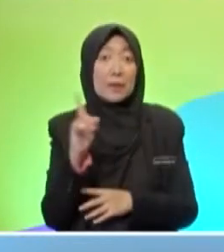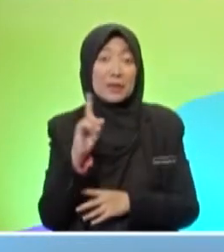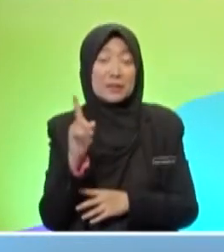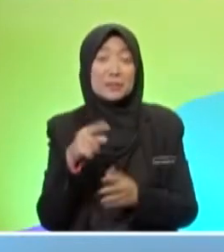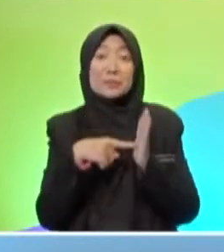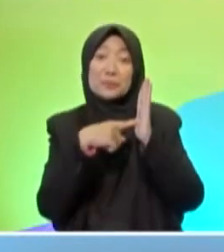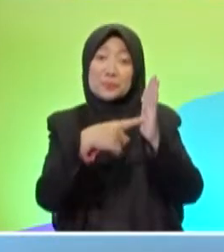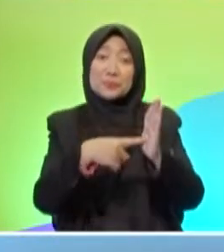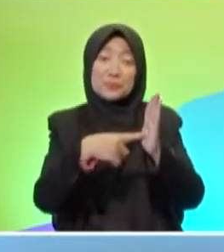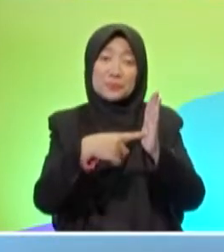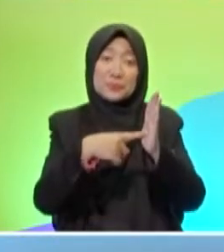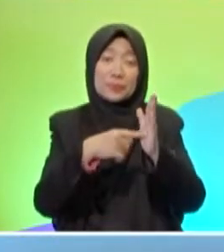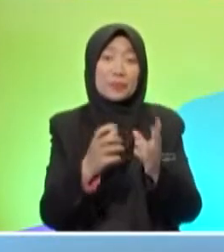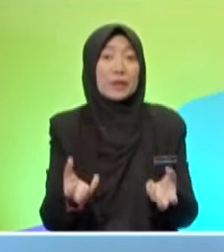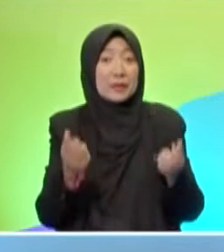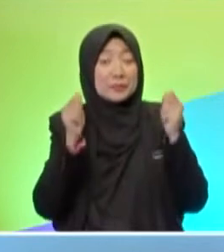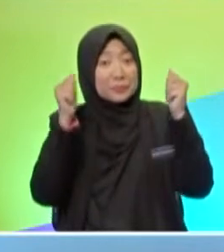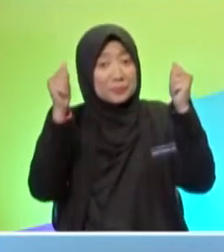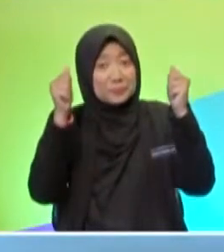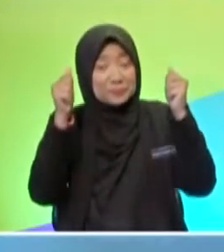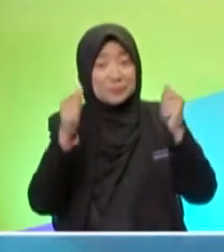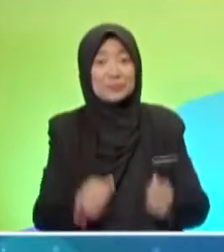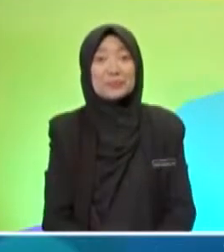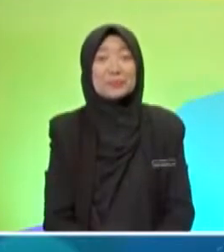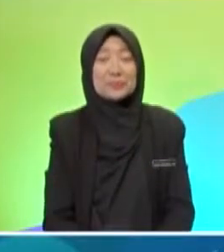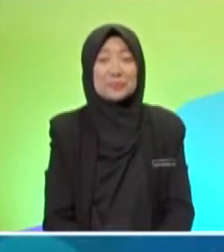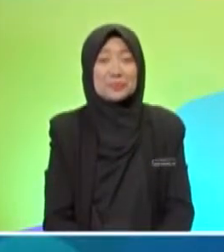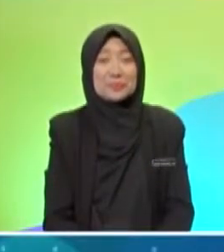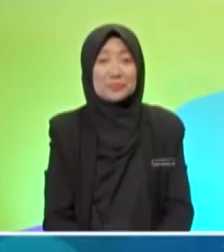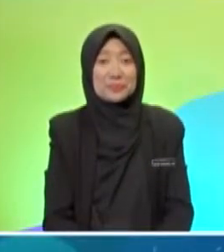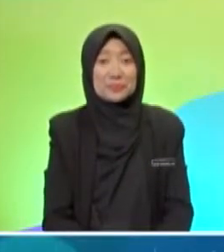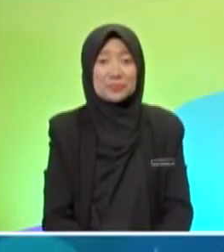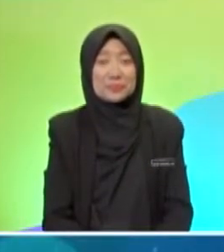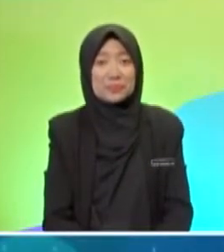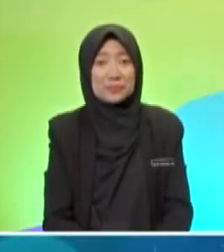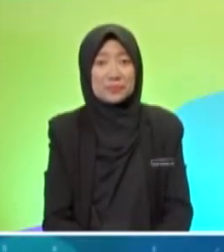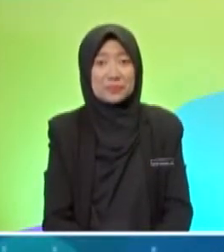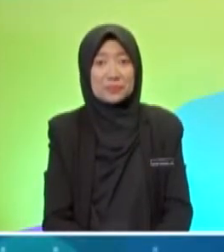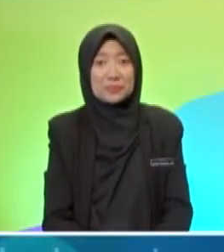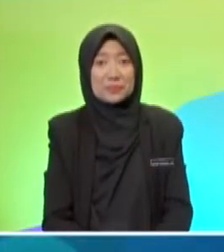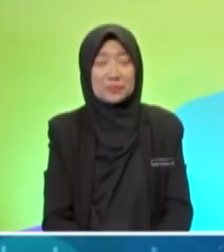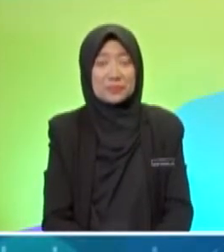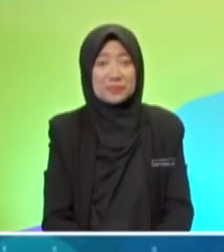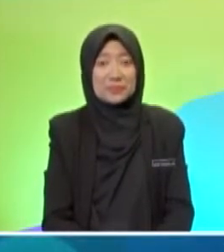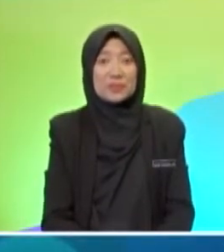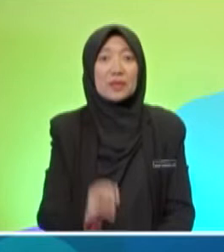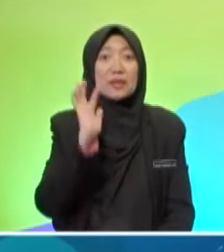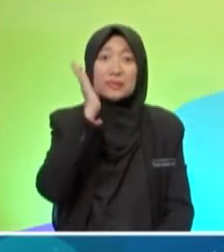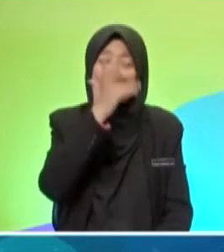udah makasih ya lu jauh cuma Caca enggak Gini Wow